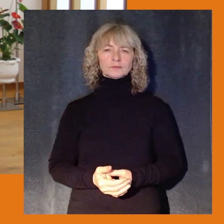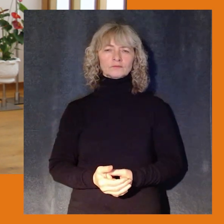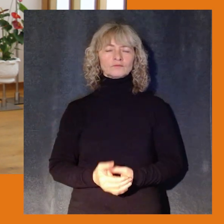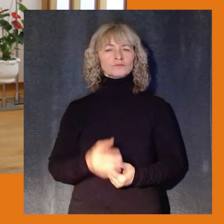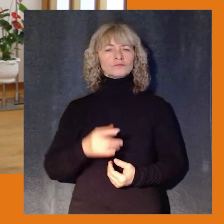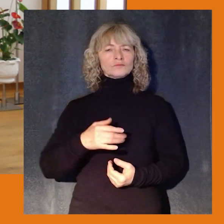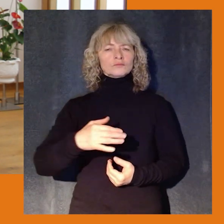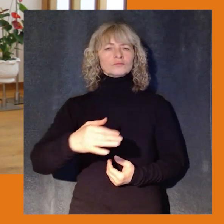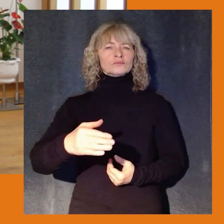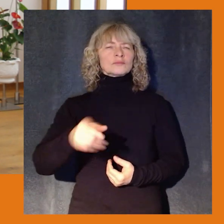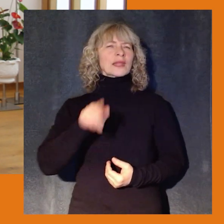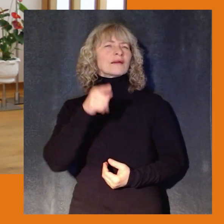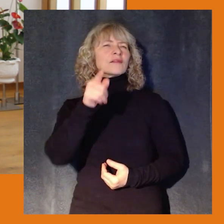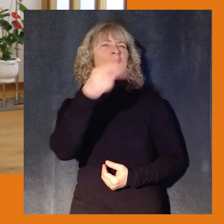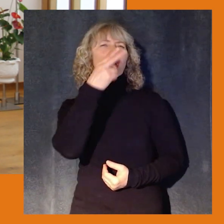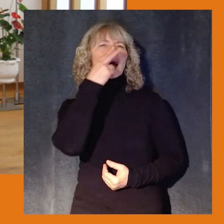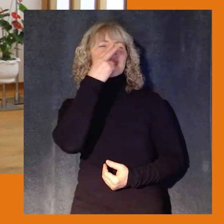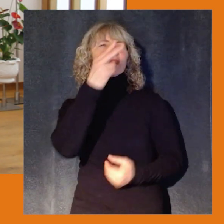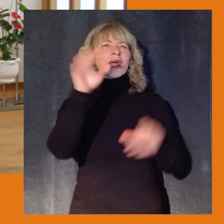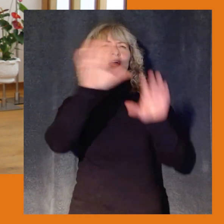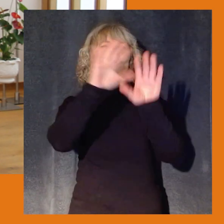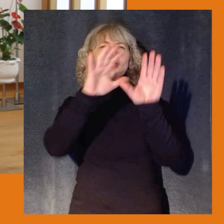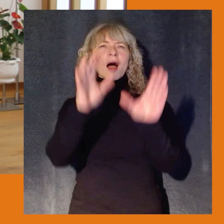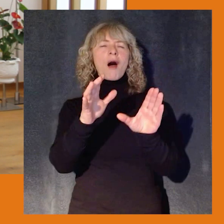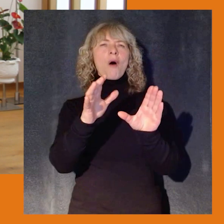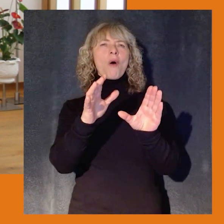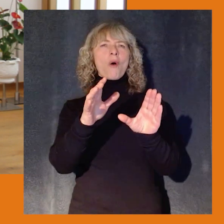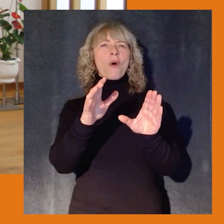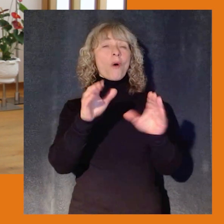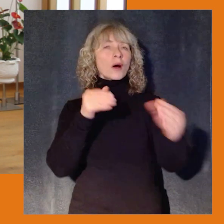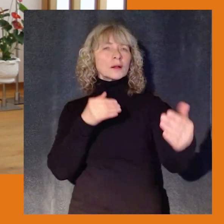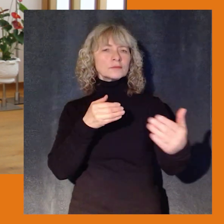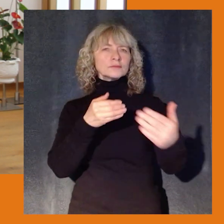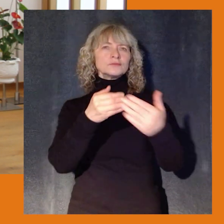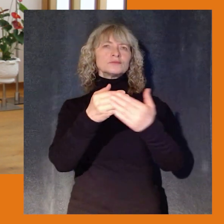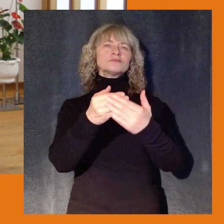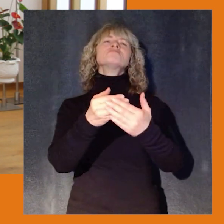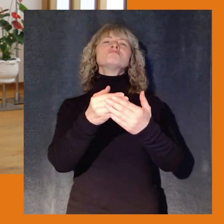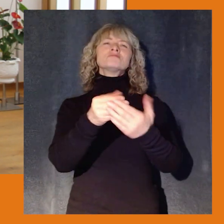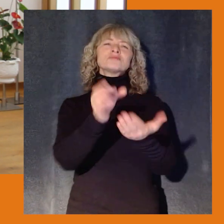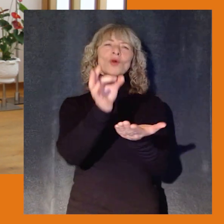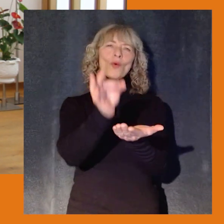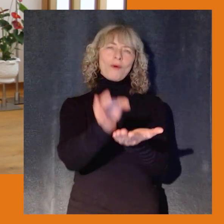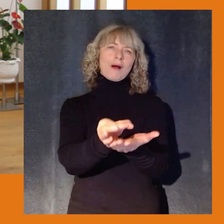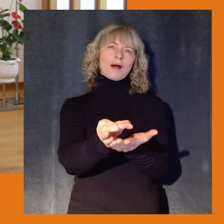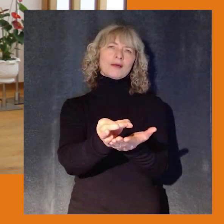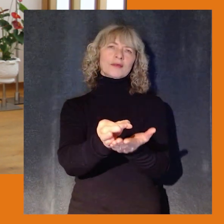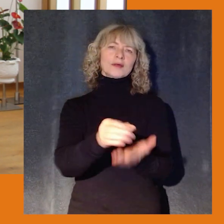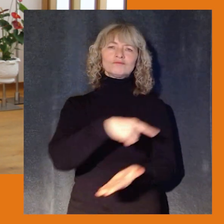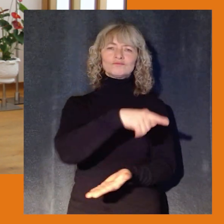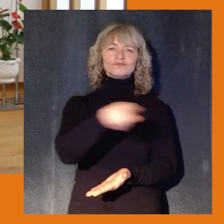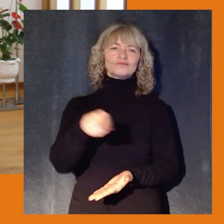Nach einer Zeit konnte man in der Ferne einige Sträucher erkennen, die sich als Oase entpuppten.